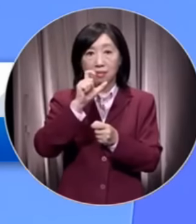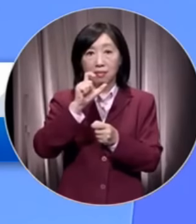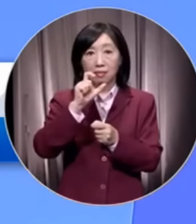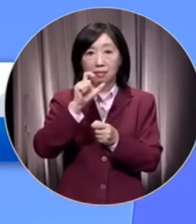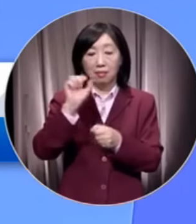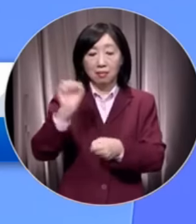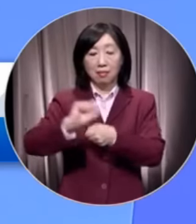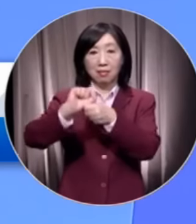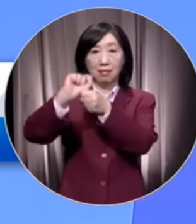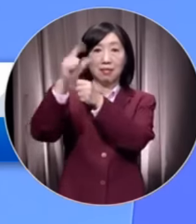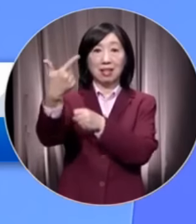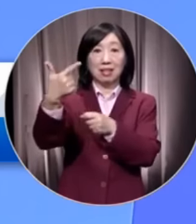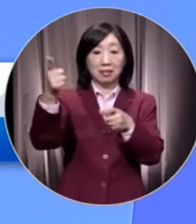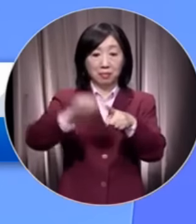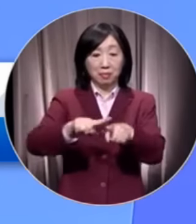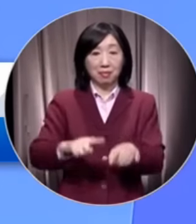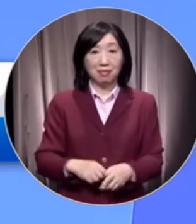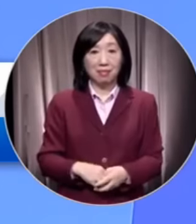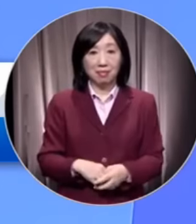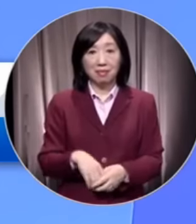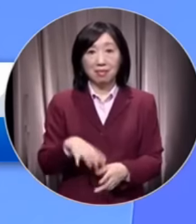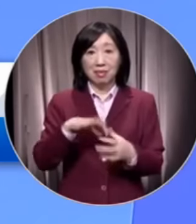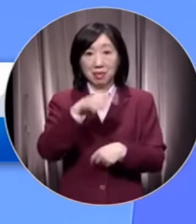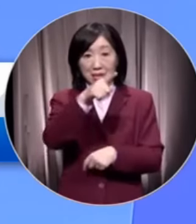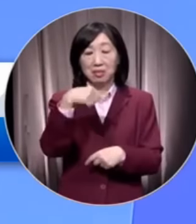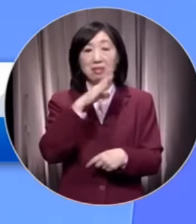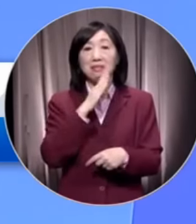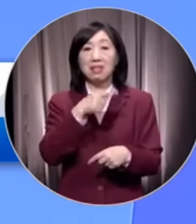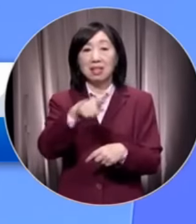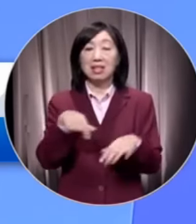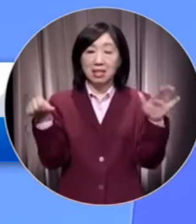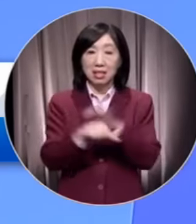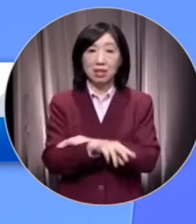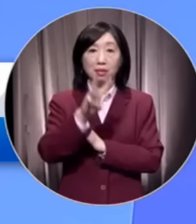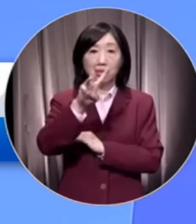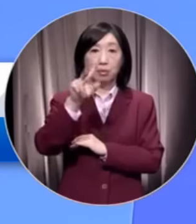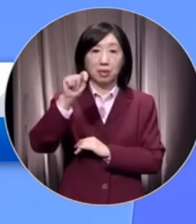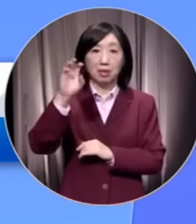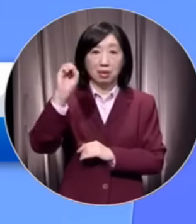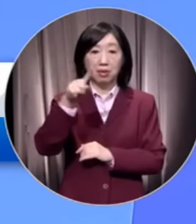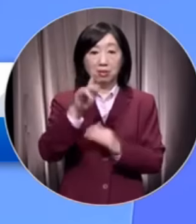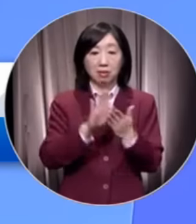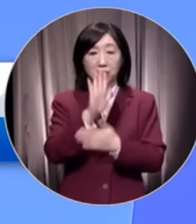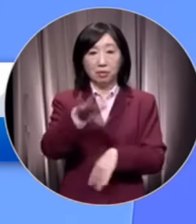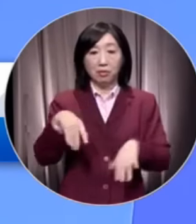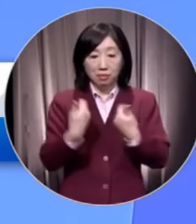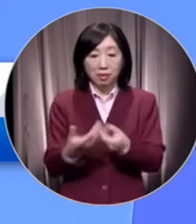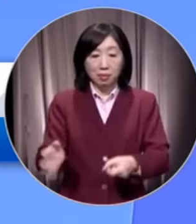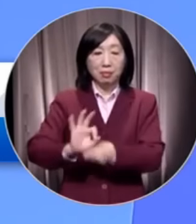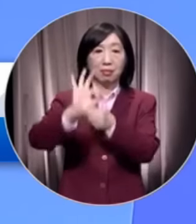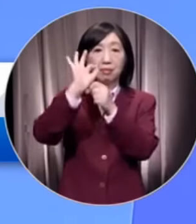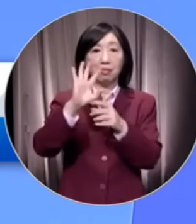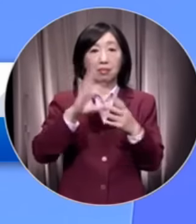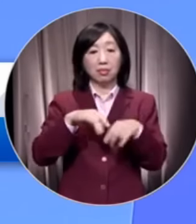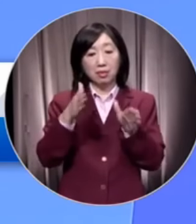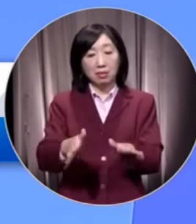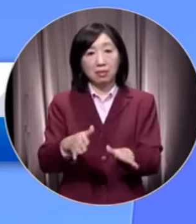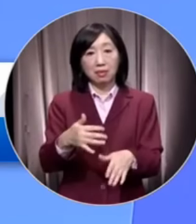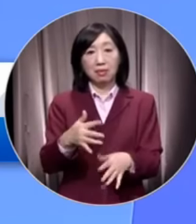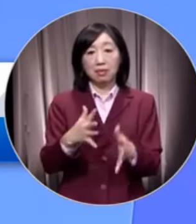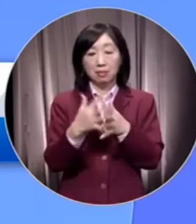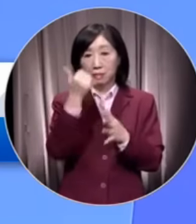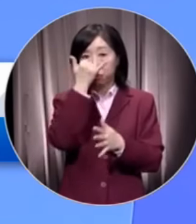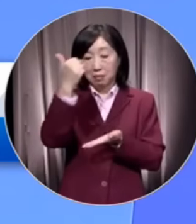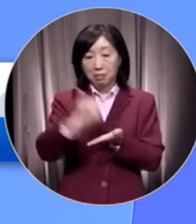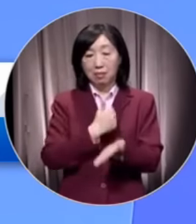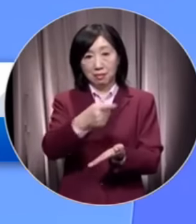倍，涨了六倍，这是您参加 WTO 的结果。一样的，现在面对美猪，我相信你的态